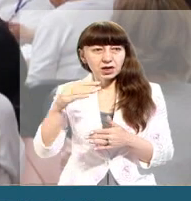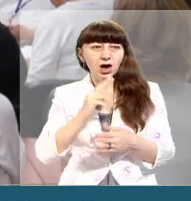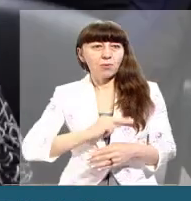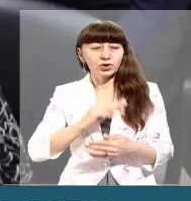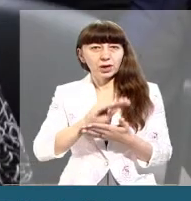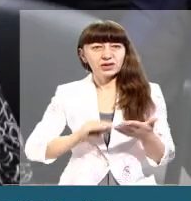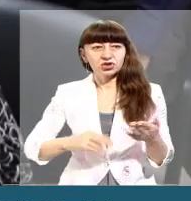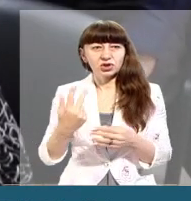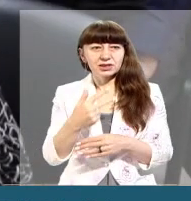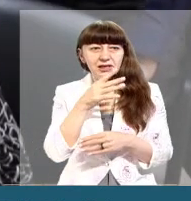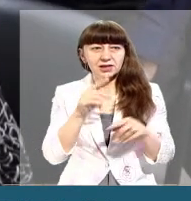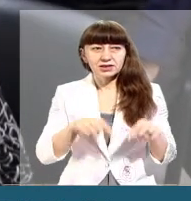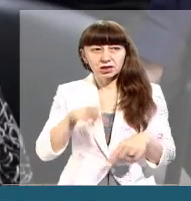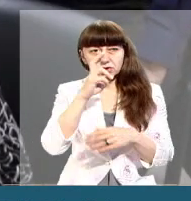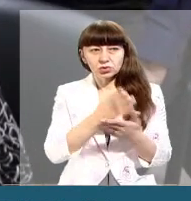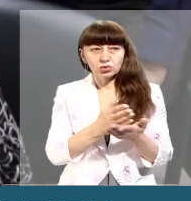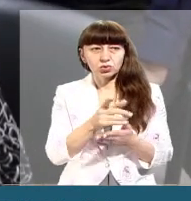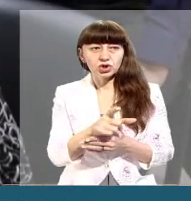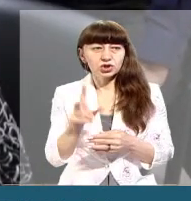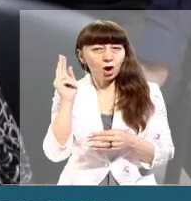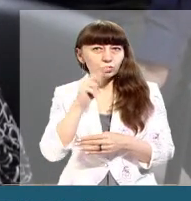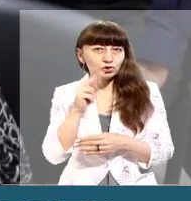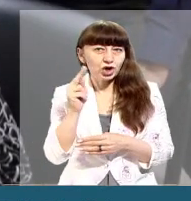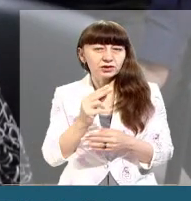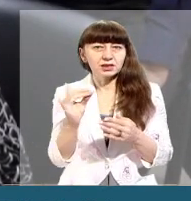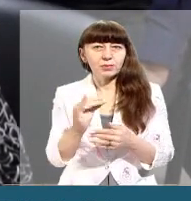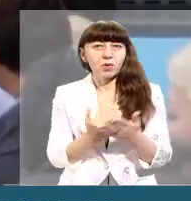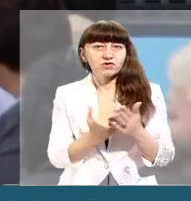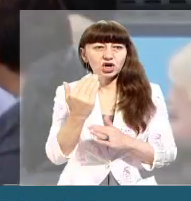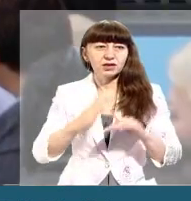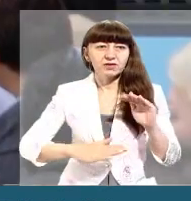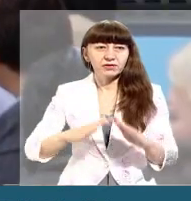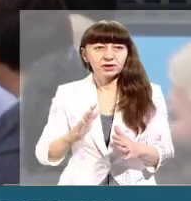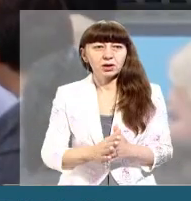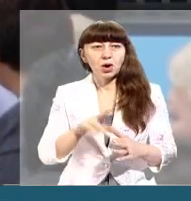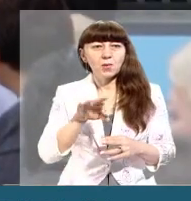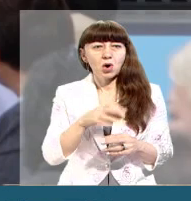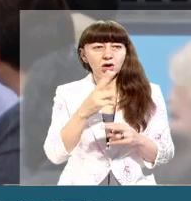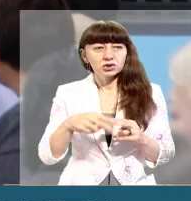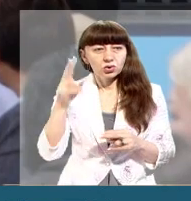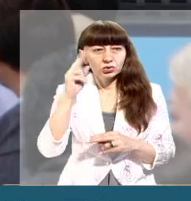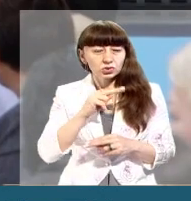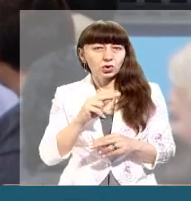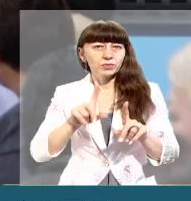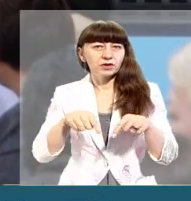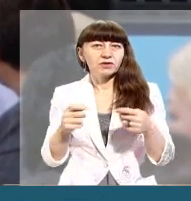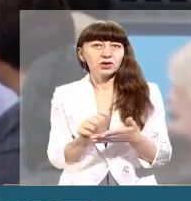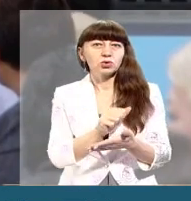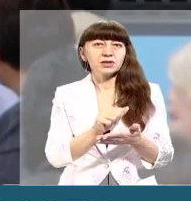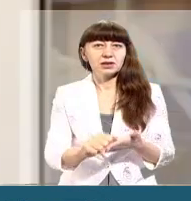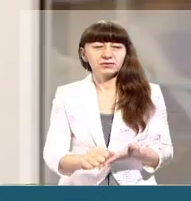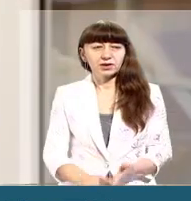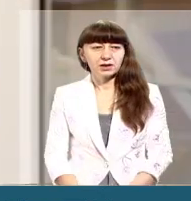протяжении 30 лет. Здесь госслужащие проходят обучение и повышают квалификации. По окончанию обучения участникам выдают